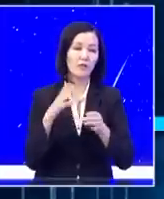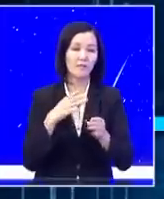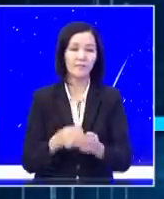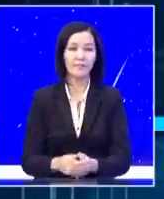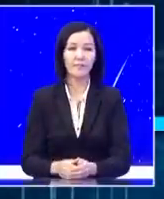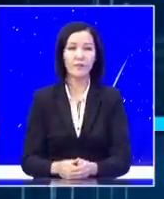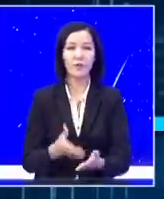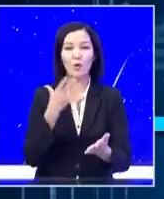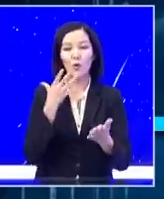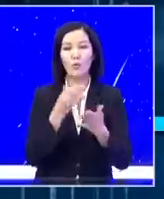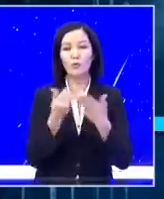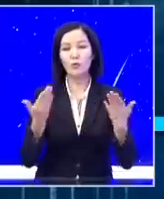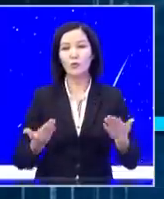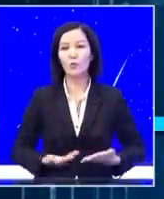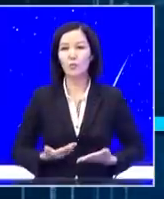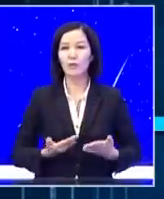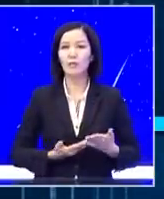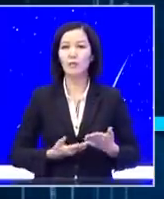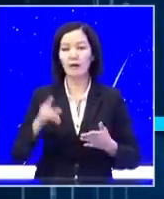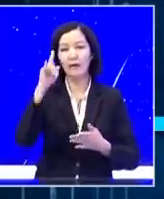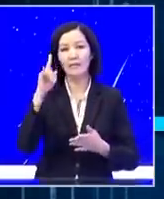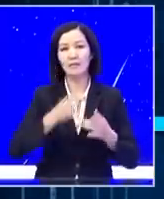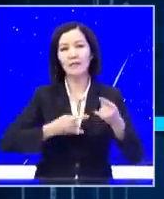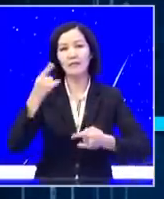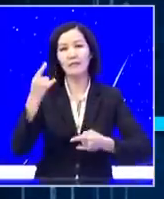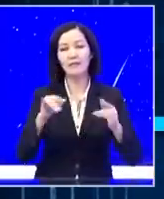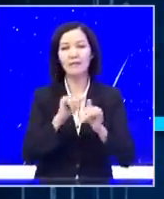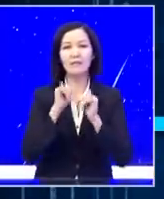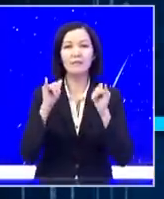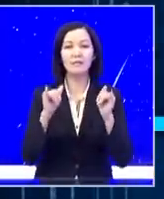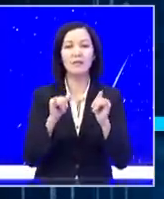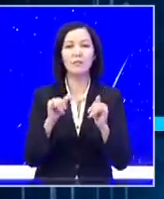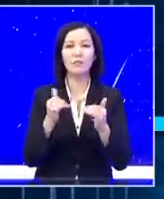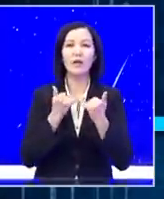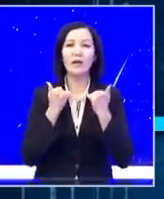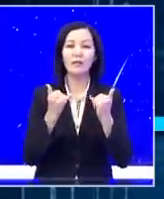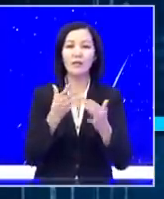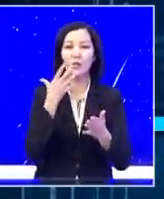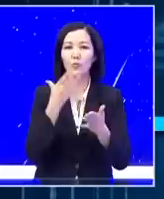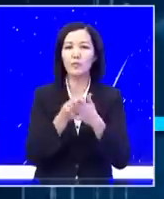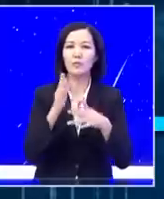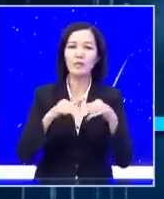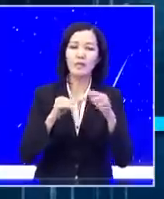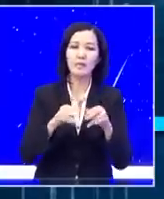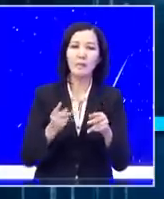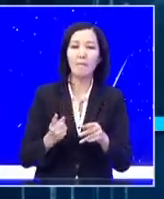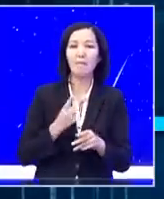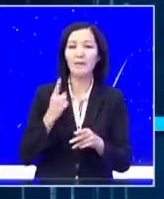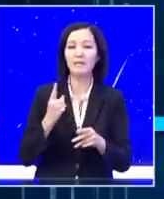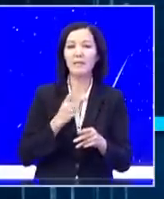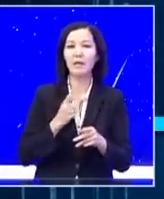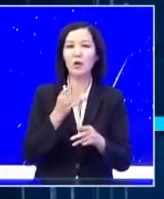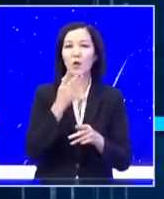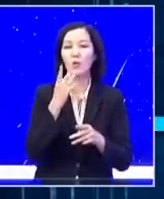Ол саналы ғұмырын отандық телевизияның дамуына арнады. Өз ісінің кәсіпқой маман ретінде ұлттық ақпарат саласының